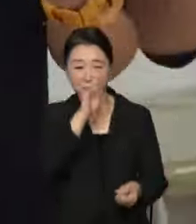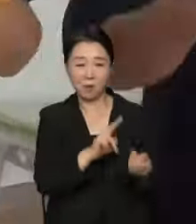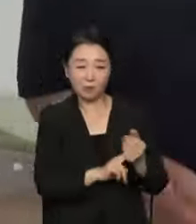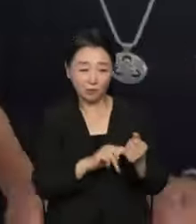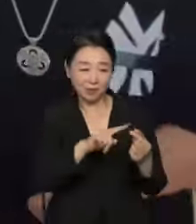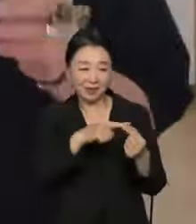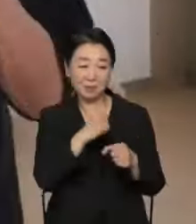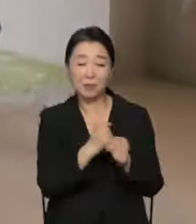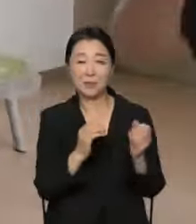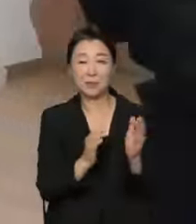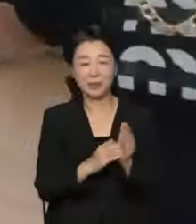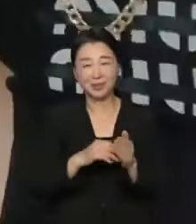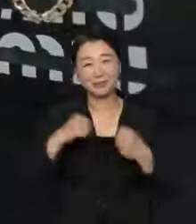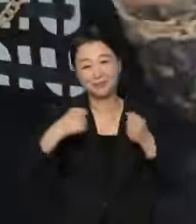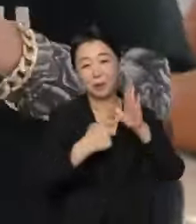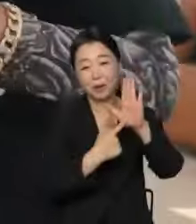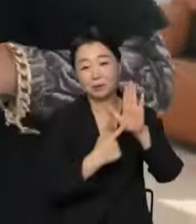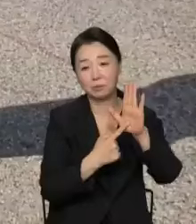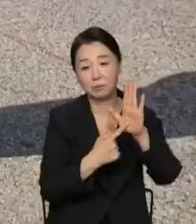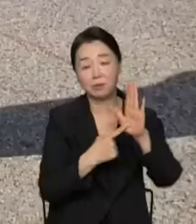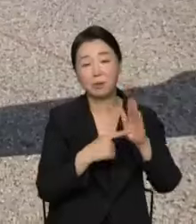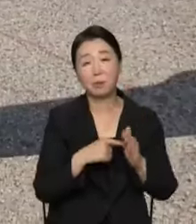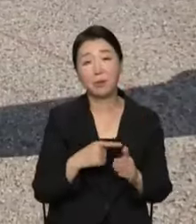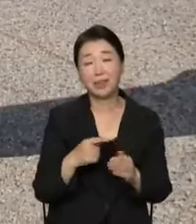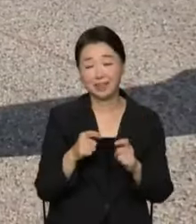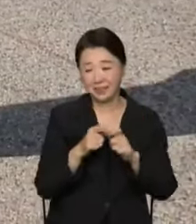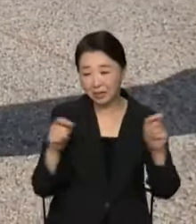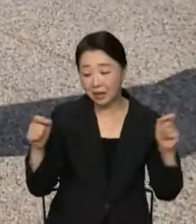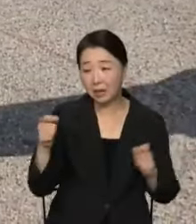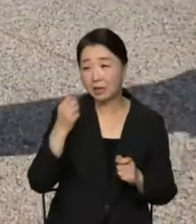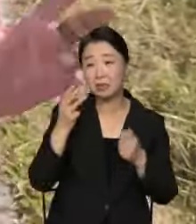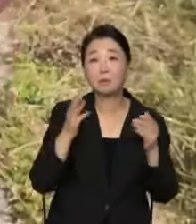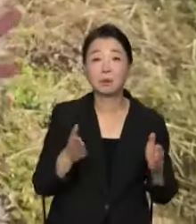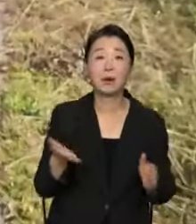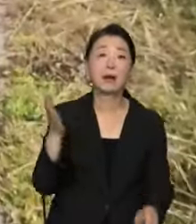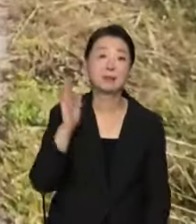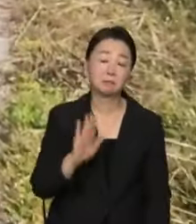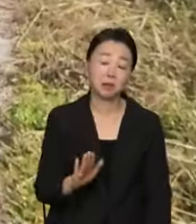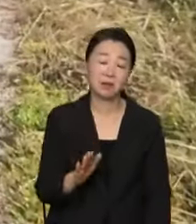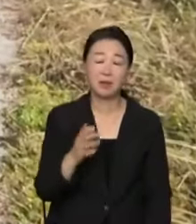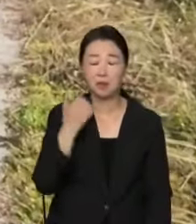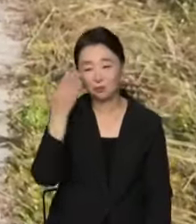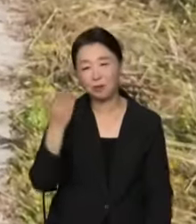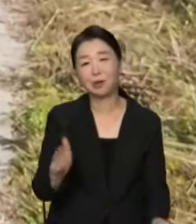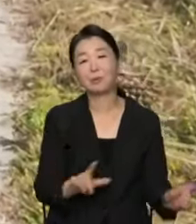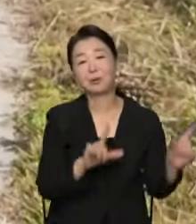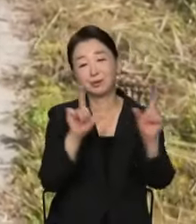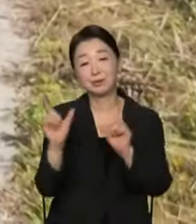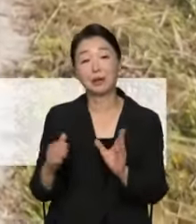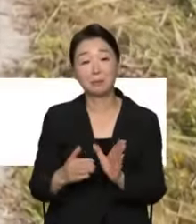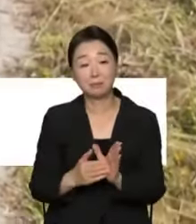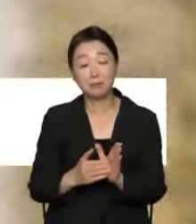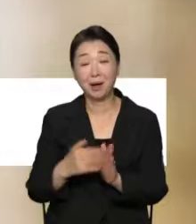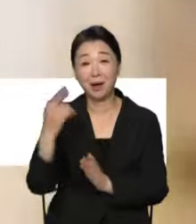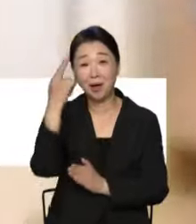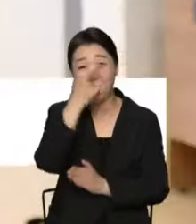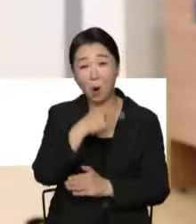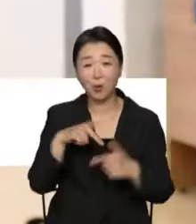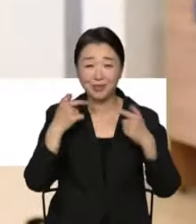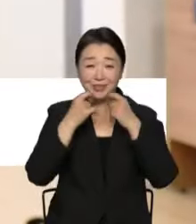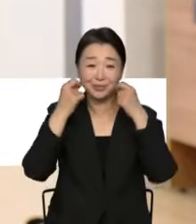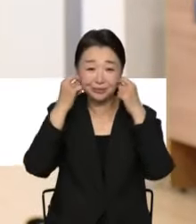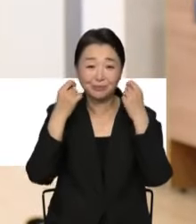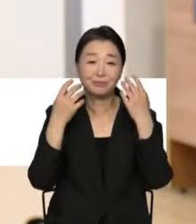무대에 올랐습니다. 길어야 3개월이라고 했지만 그렇게 9개월을 살아냈습니다. 얼굴에서 웃음이 떠나지